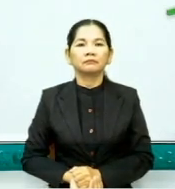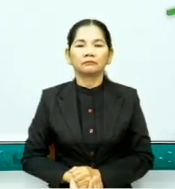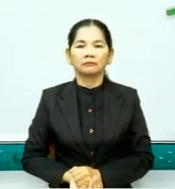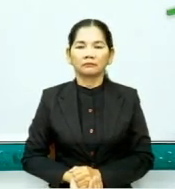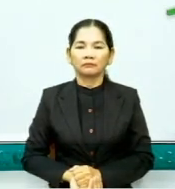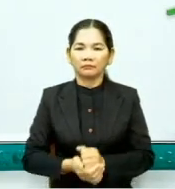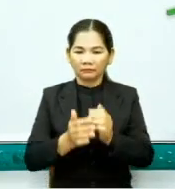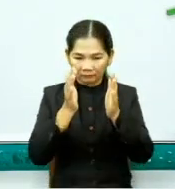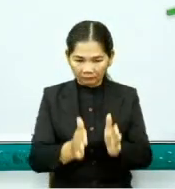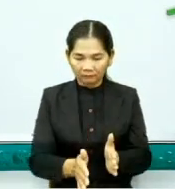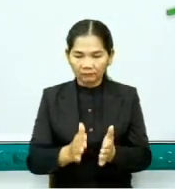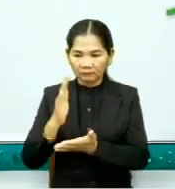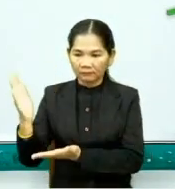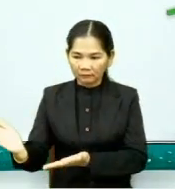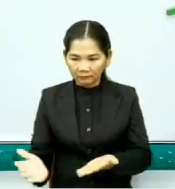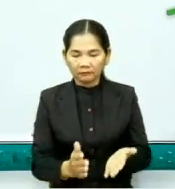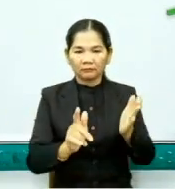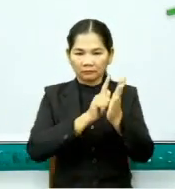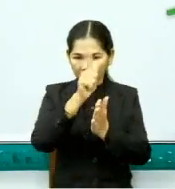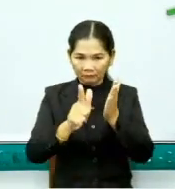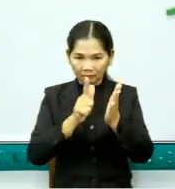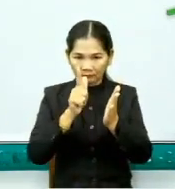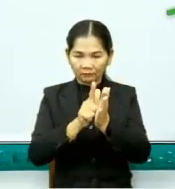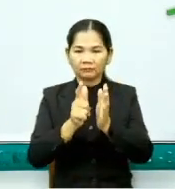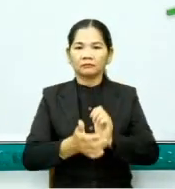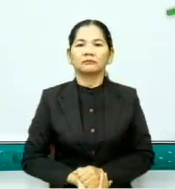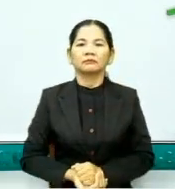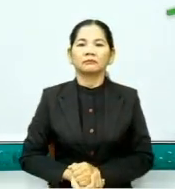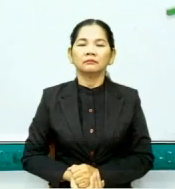đói miên nhiêu chiết